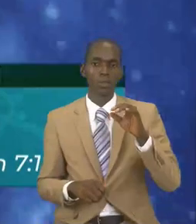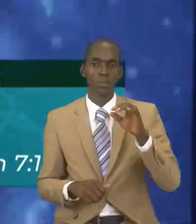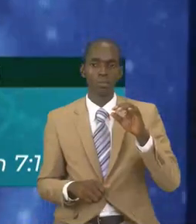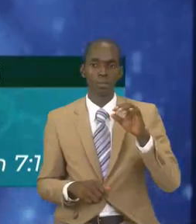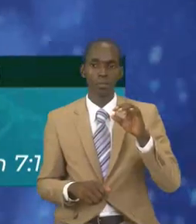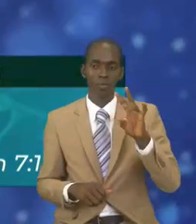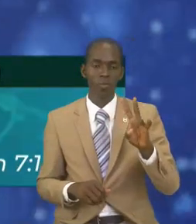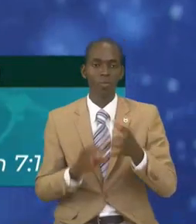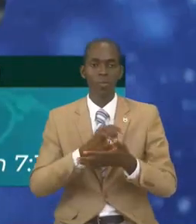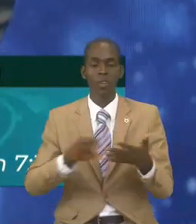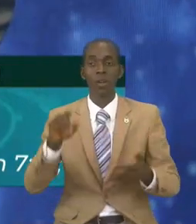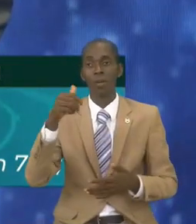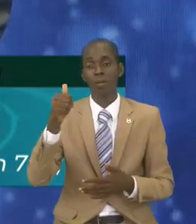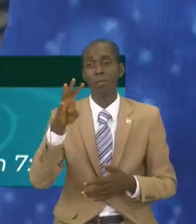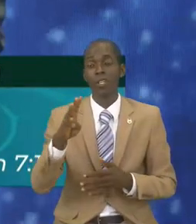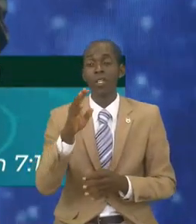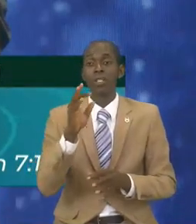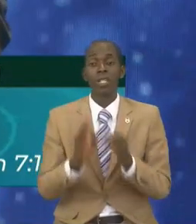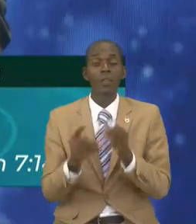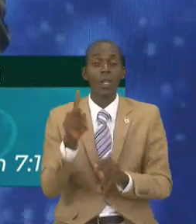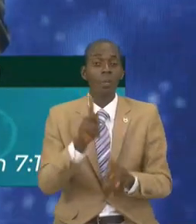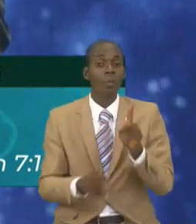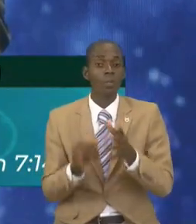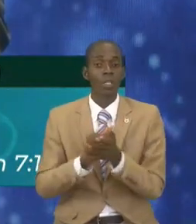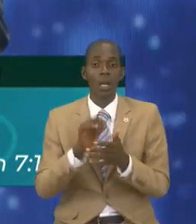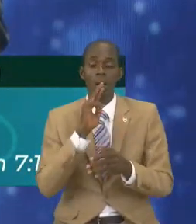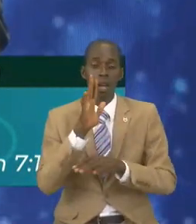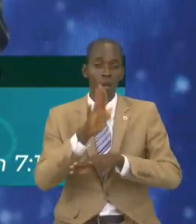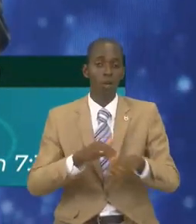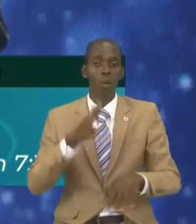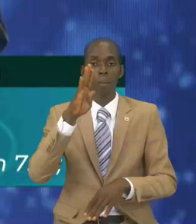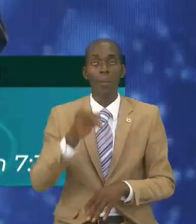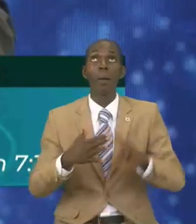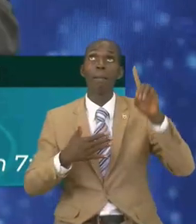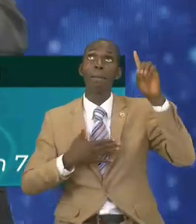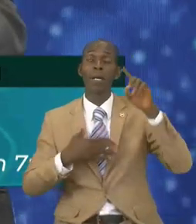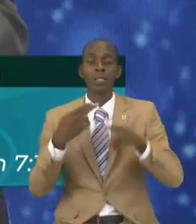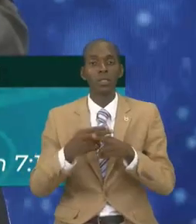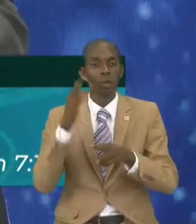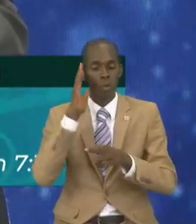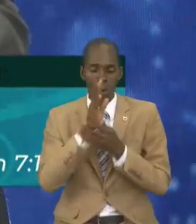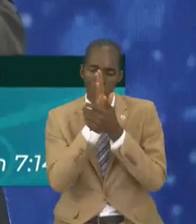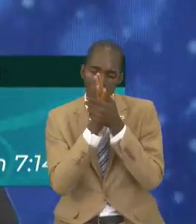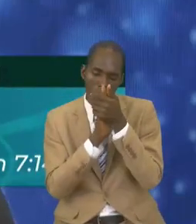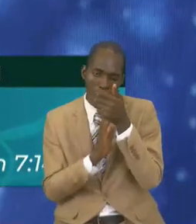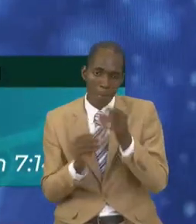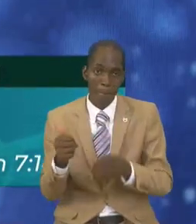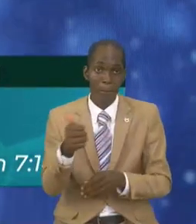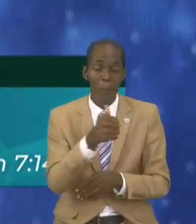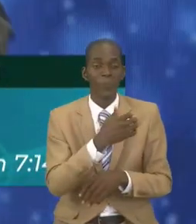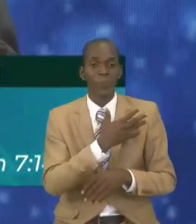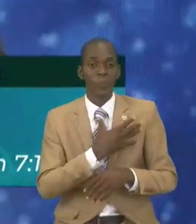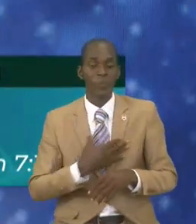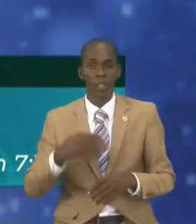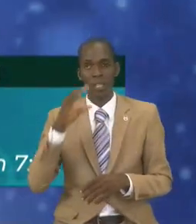peuple, ce qui a invoqué mon nom, s'humilie, prie et cherche